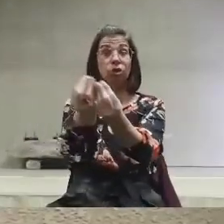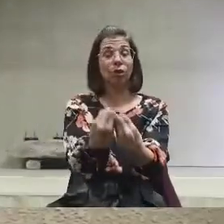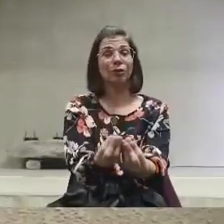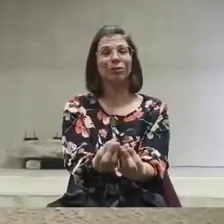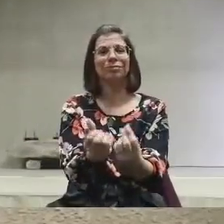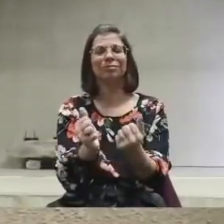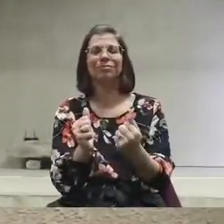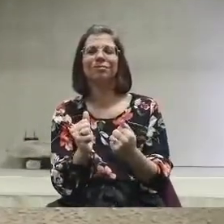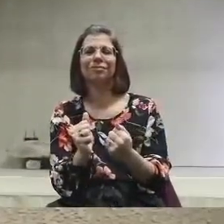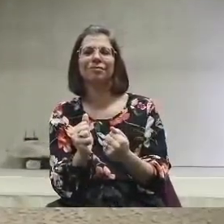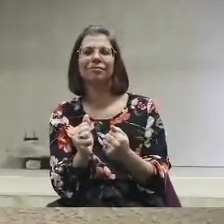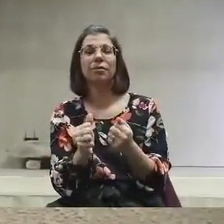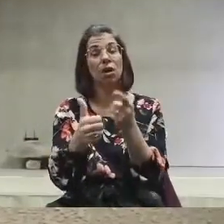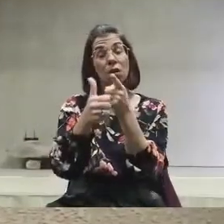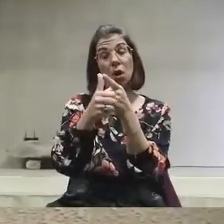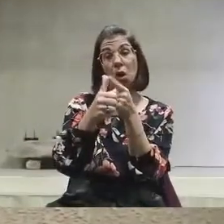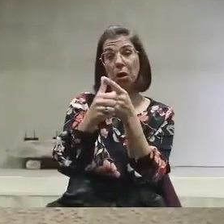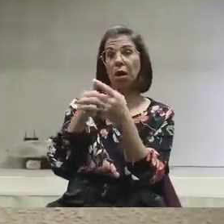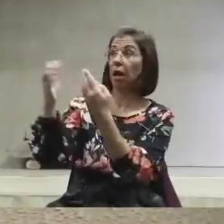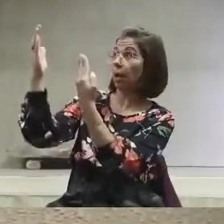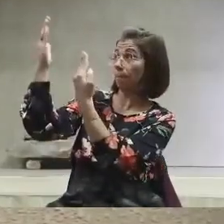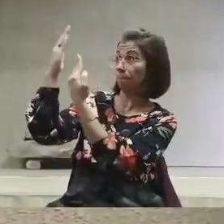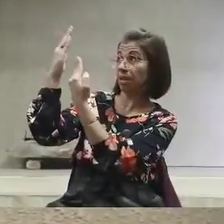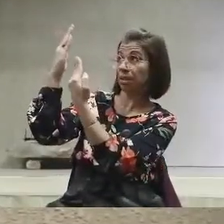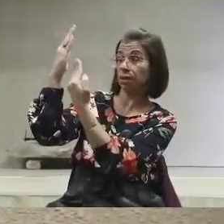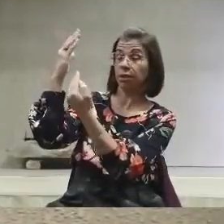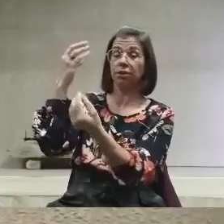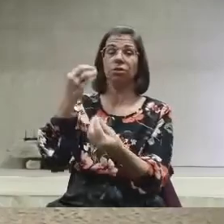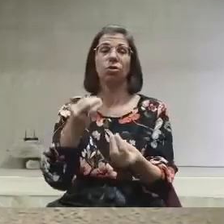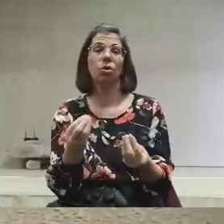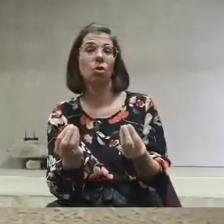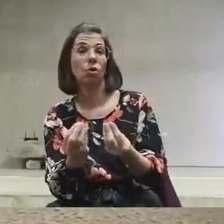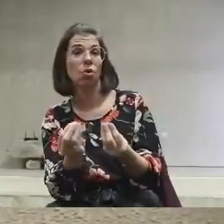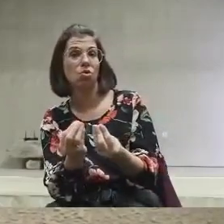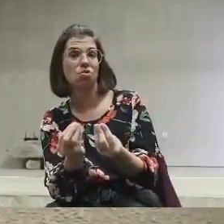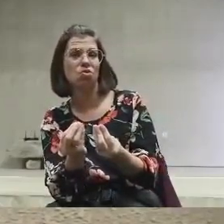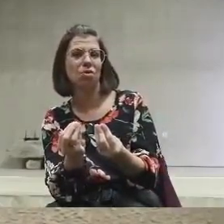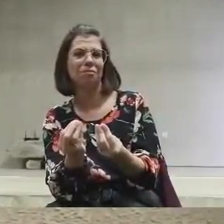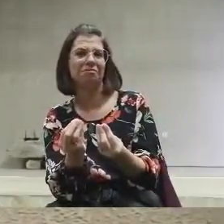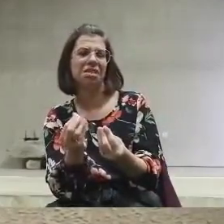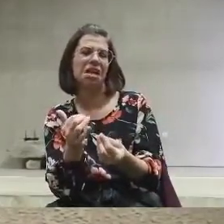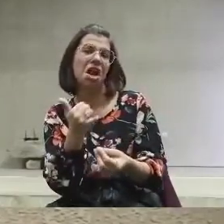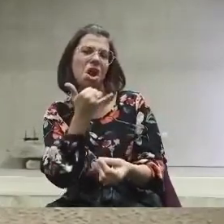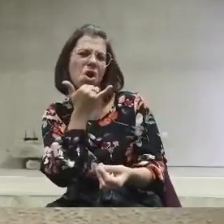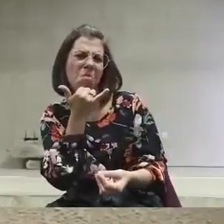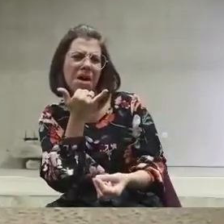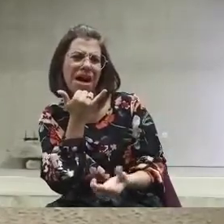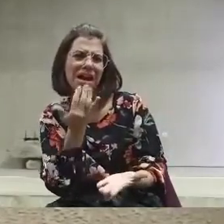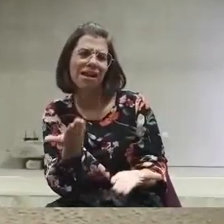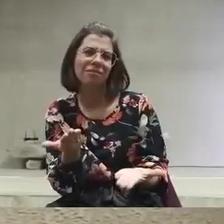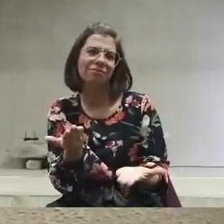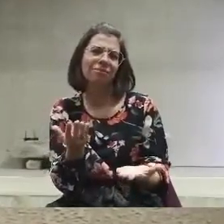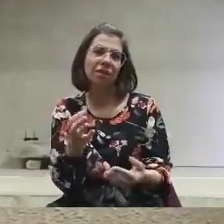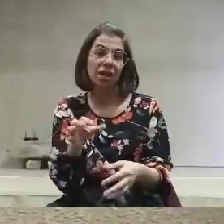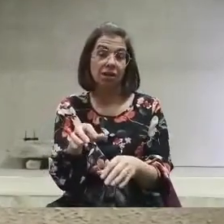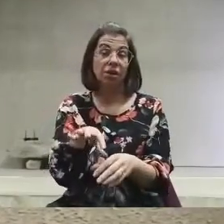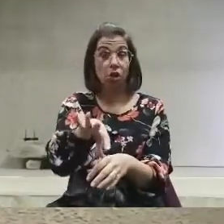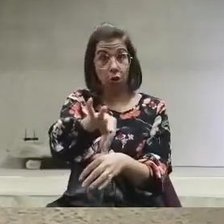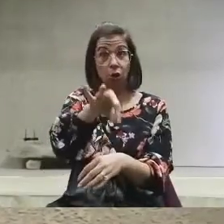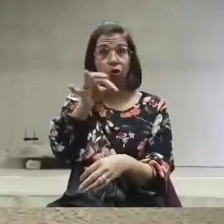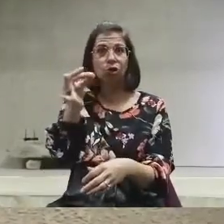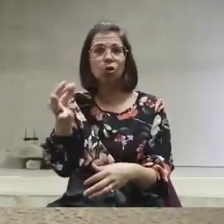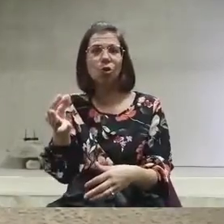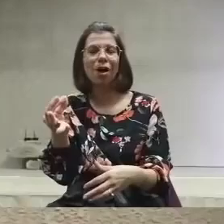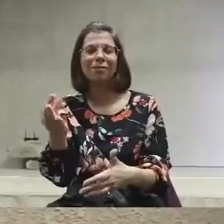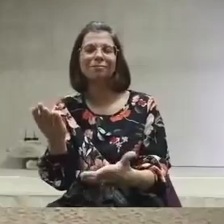mais pourquoi Dieu a permis que l'homme pêche? S'il est si bon, il aurait pu l'empêcher. Mais Dieu, dans sa souveraineté, n'a pas voulu que l'homme soit un robot